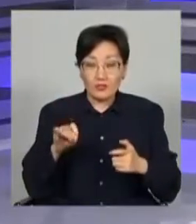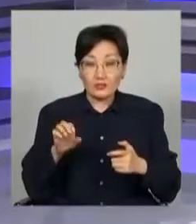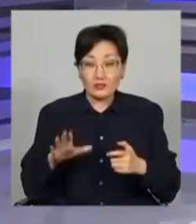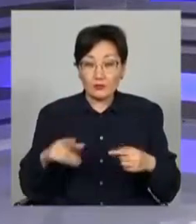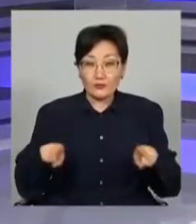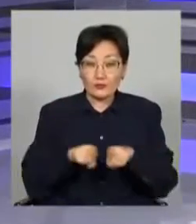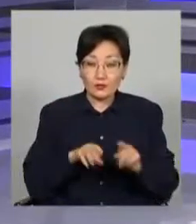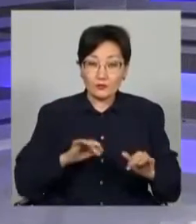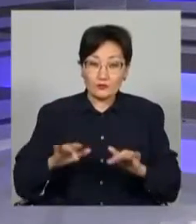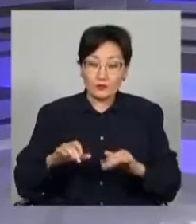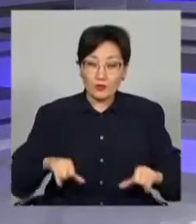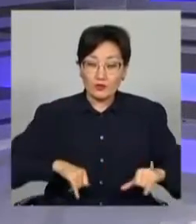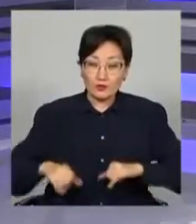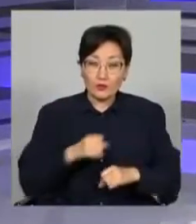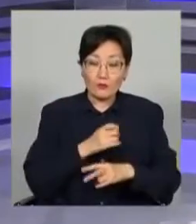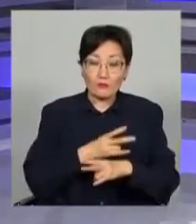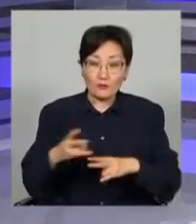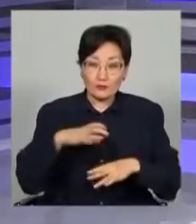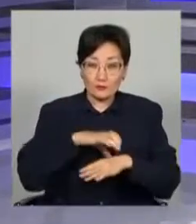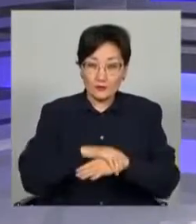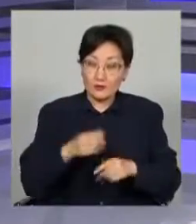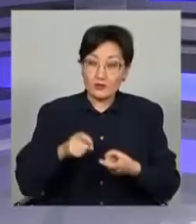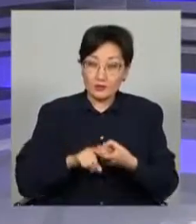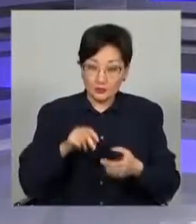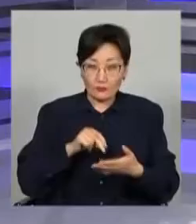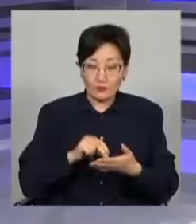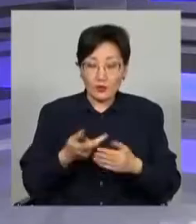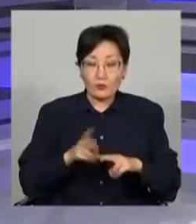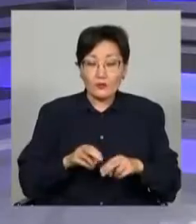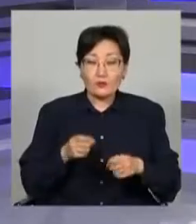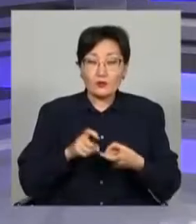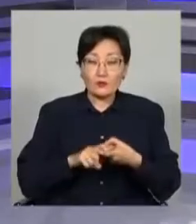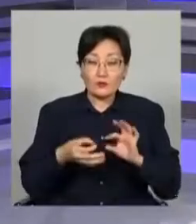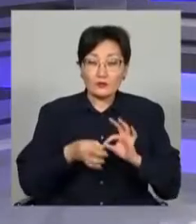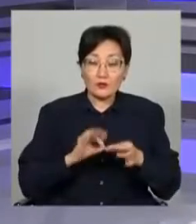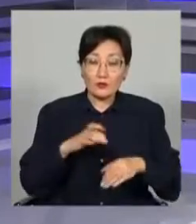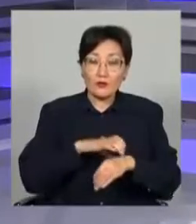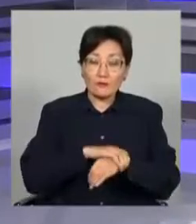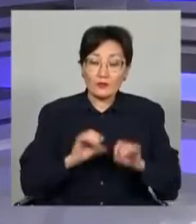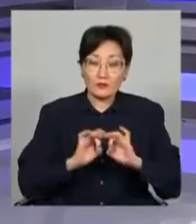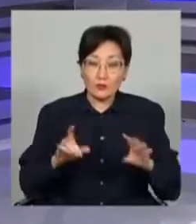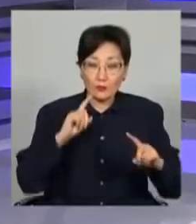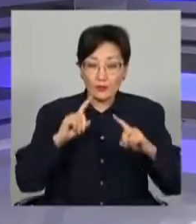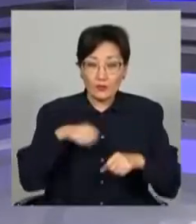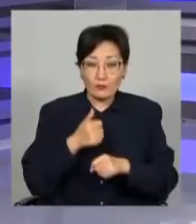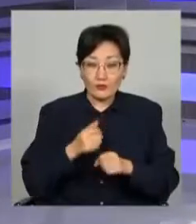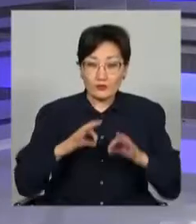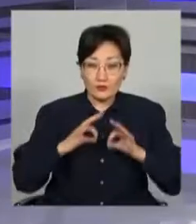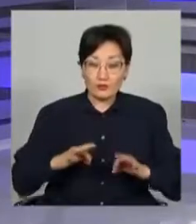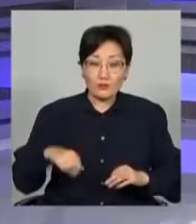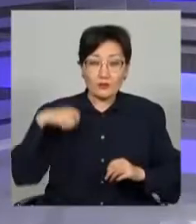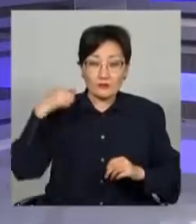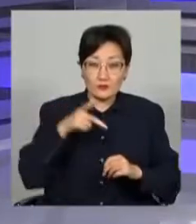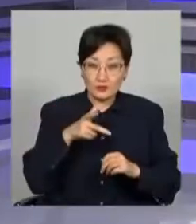айтуынша мұндай іс-қимылдар терроризм актісі ретінде бағаланады. Қаңтар қасіретіне қатысты тың деректер айтылған жиында бас прокурор шағын